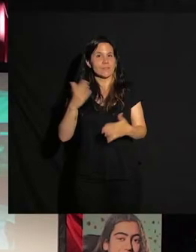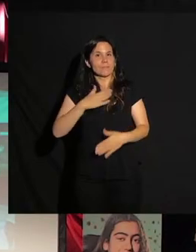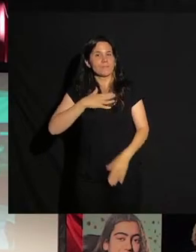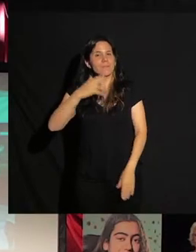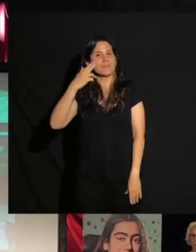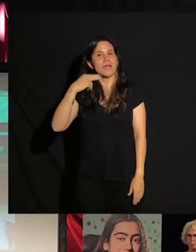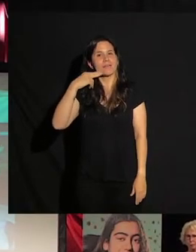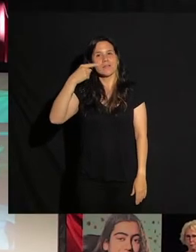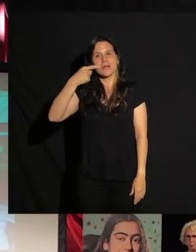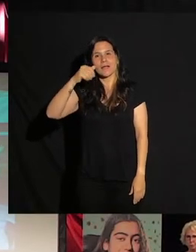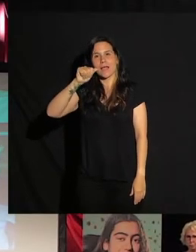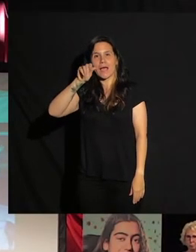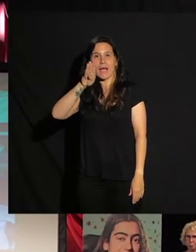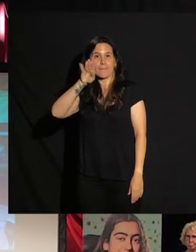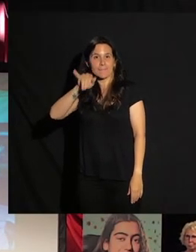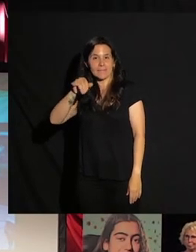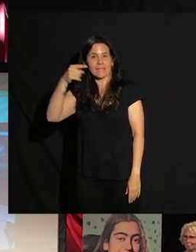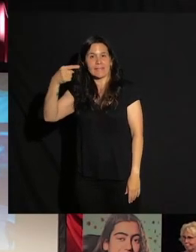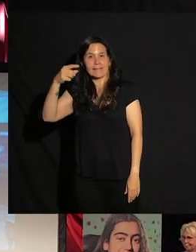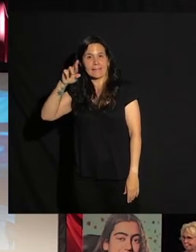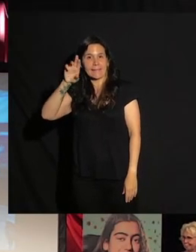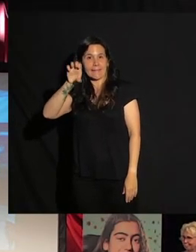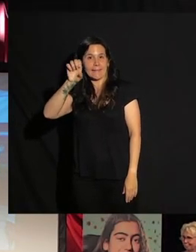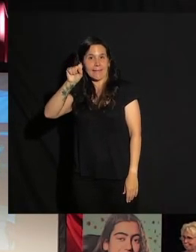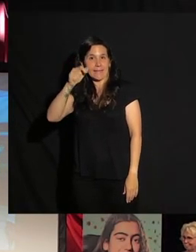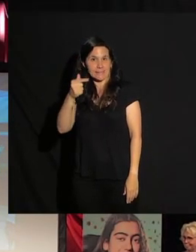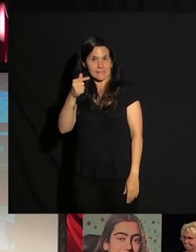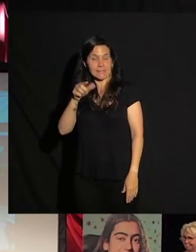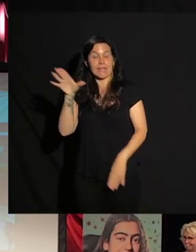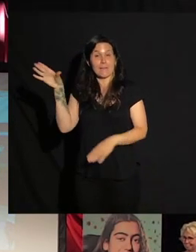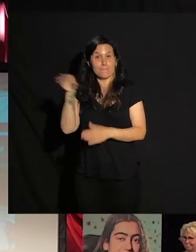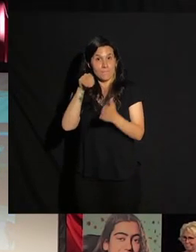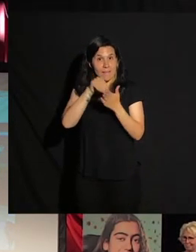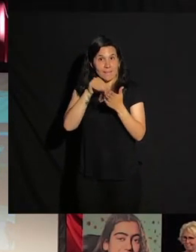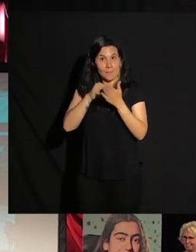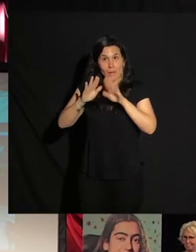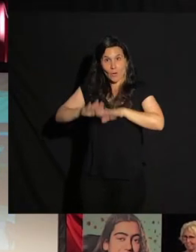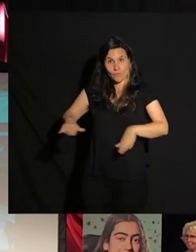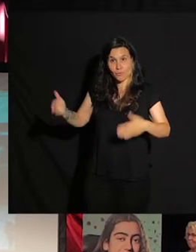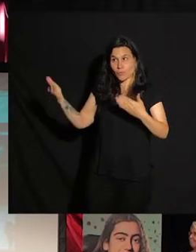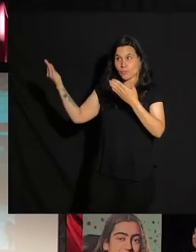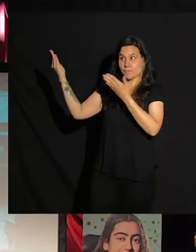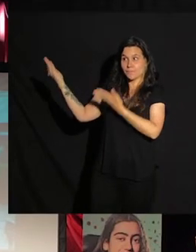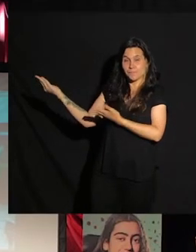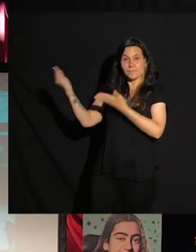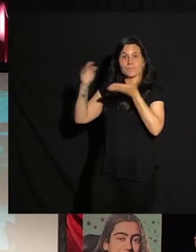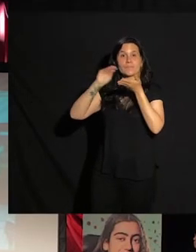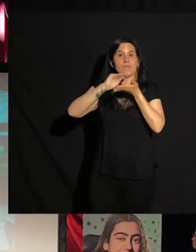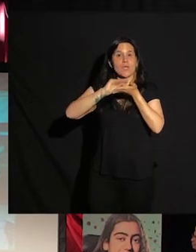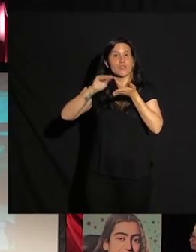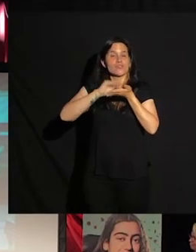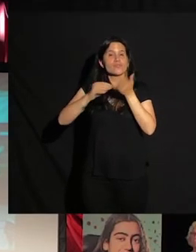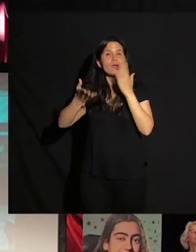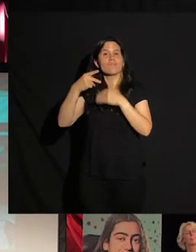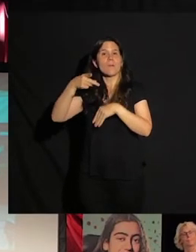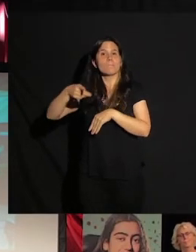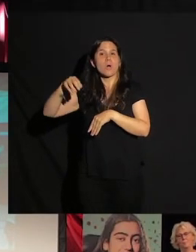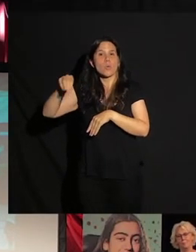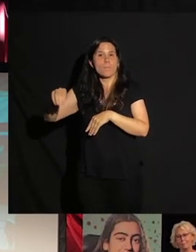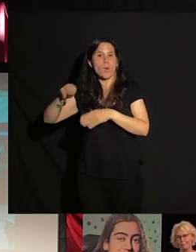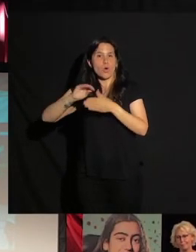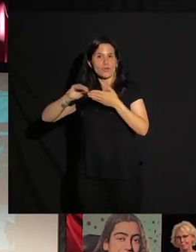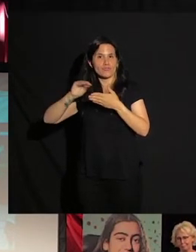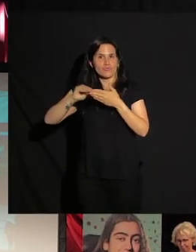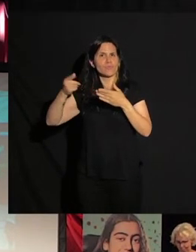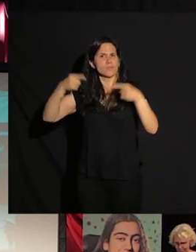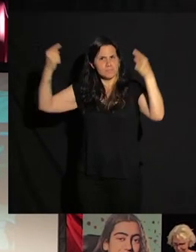Name ist Gabi Grest, mitgebracht auf der Bühne heute Abend einmal die Schüler der Paul-Mohr-Schule, die ihr im Hintergrund